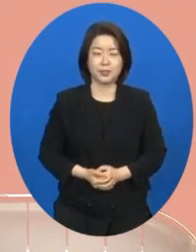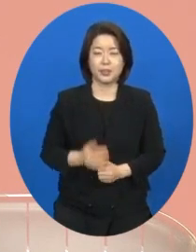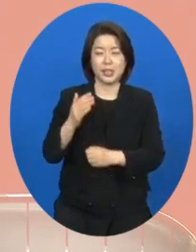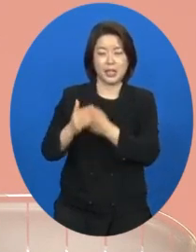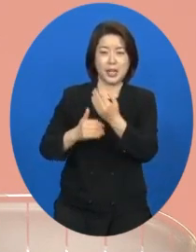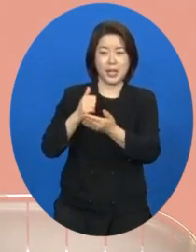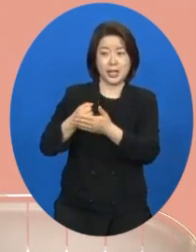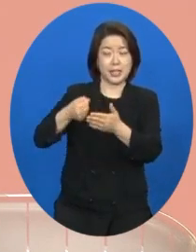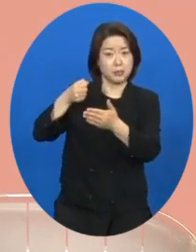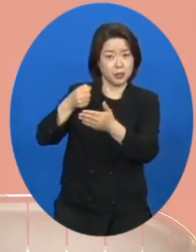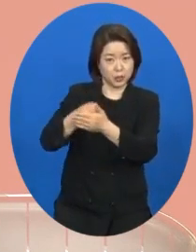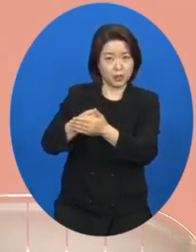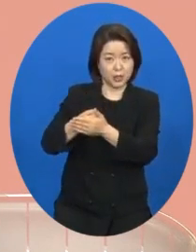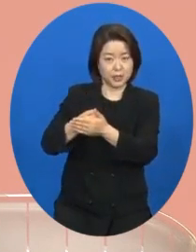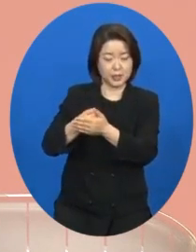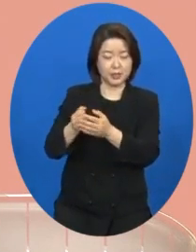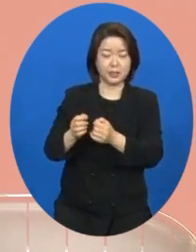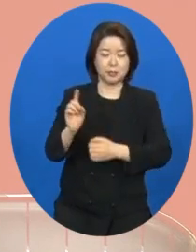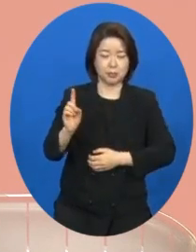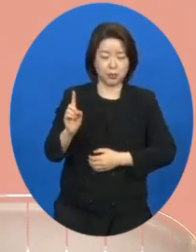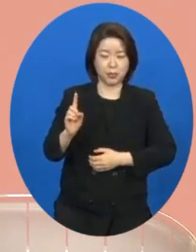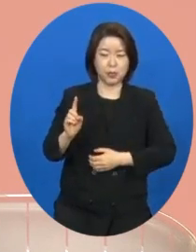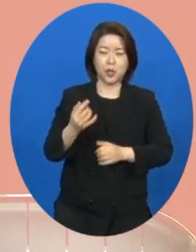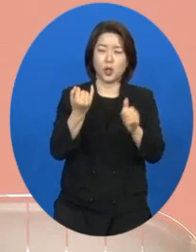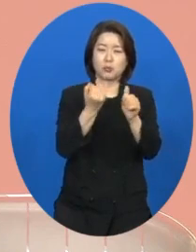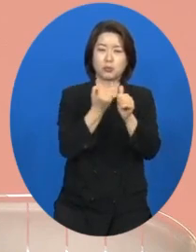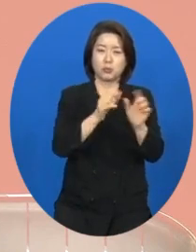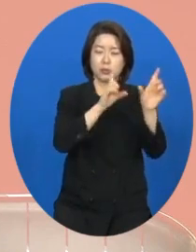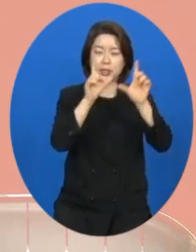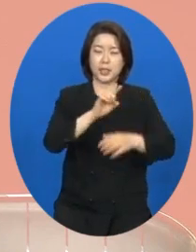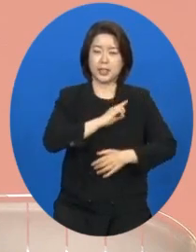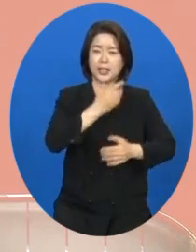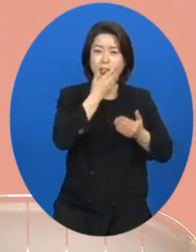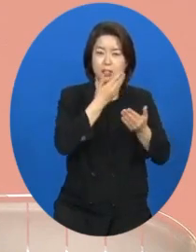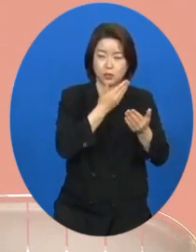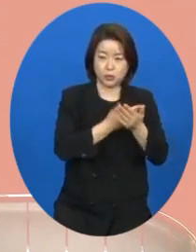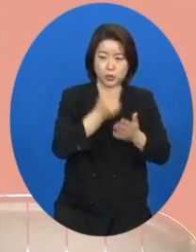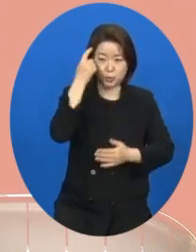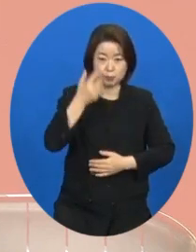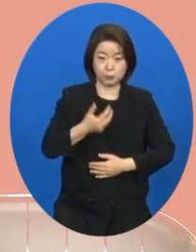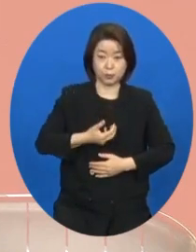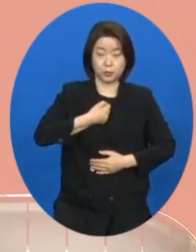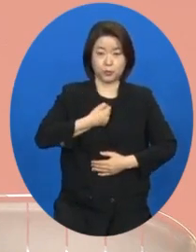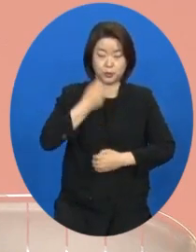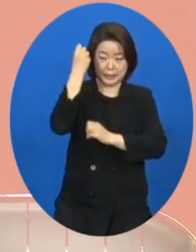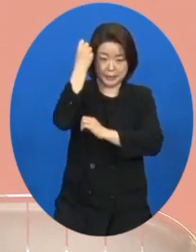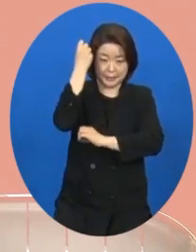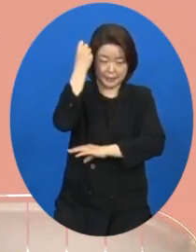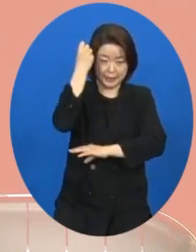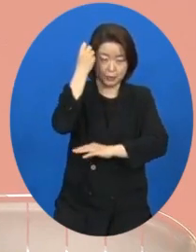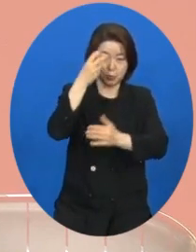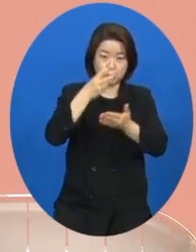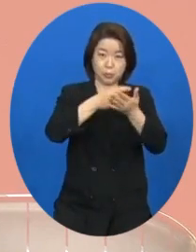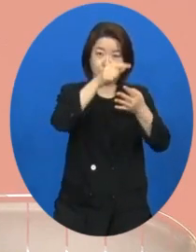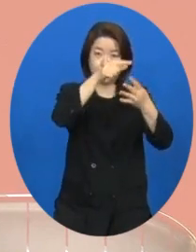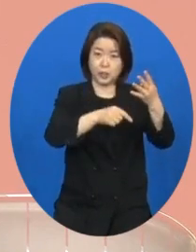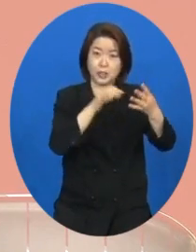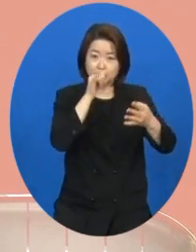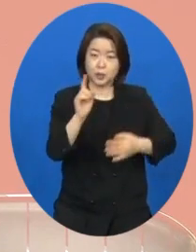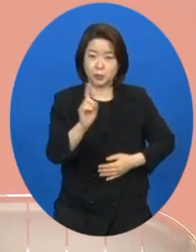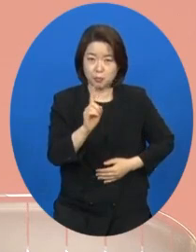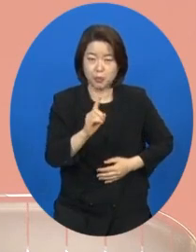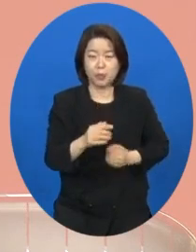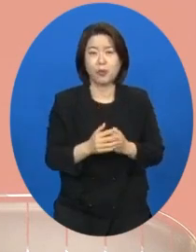하나님께서 정하신 부부 생활의 가장 중요하고도 가장 충격적인 원리가 있는데 그게